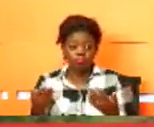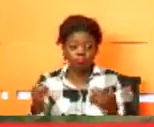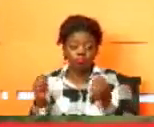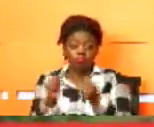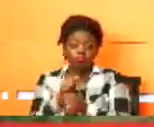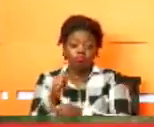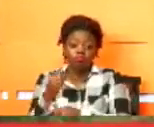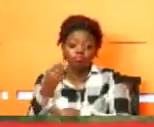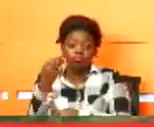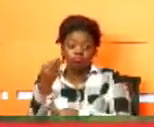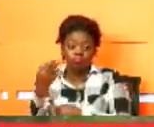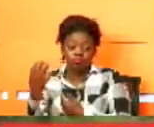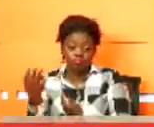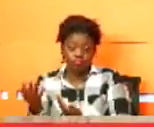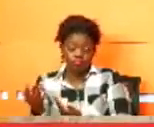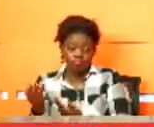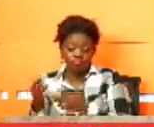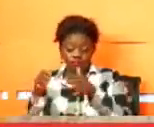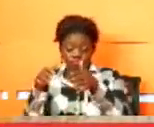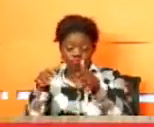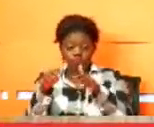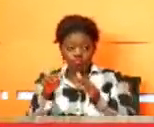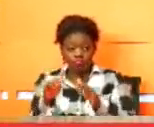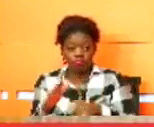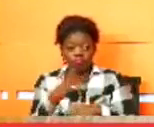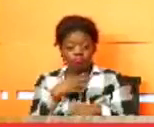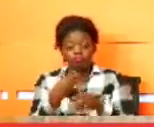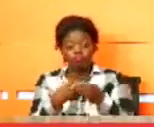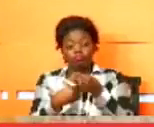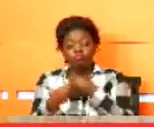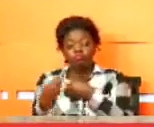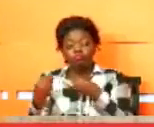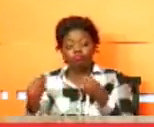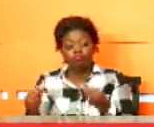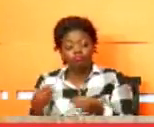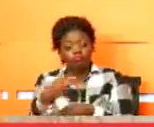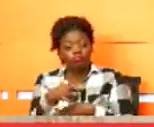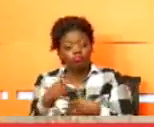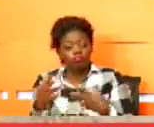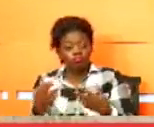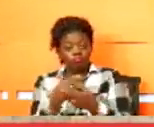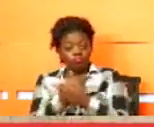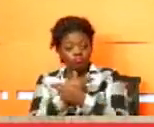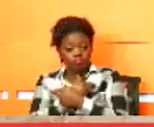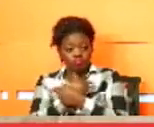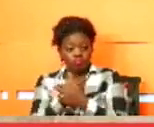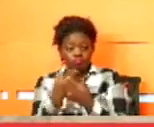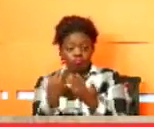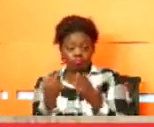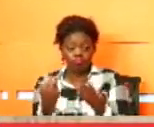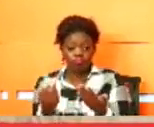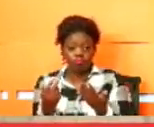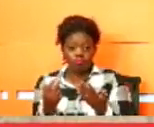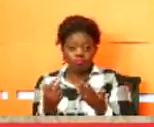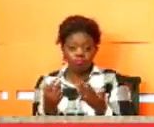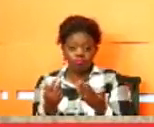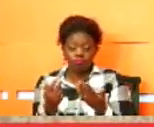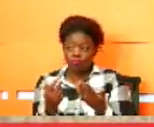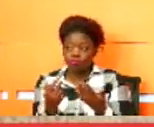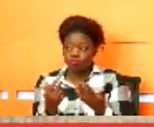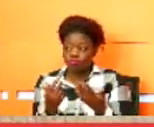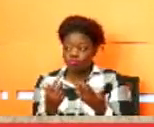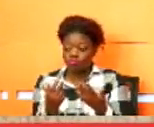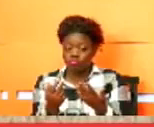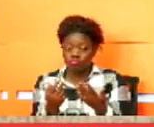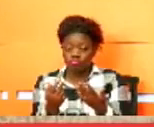Nebija ya grabu disa ndela mba. Ndubo bagala tutu ndabutu katoli mganda wabu ya zina. Bamu wako yera